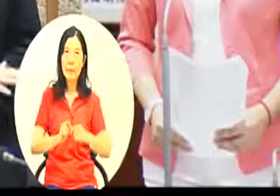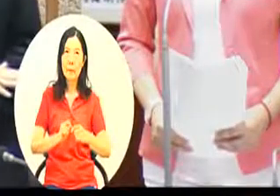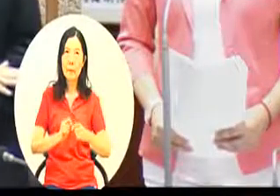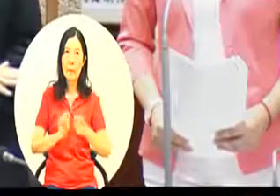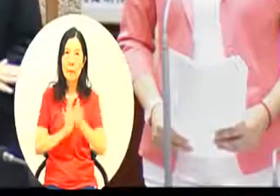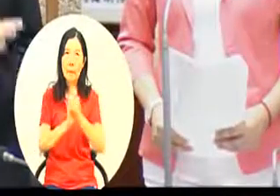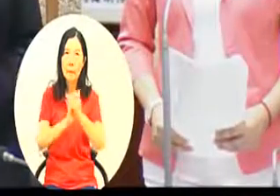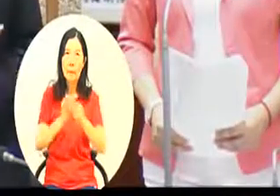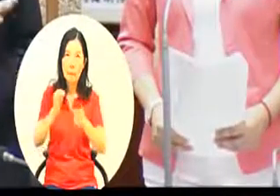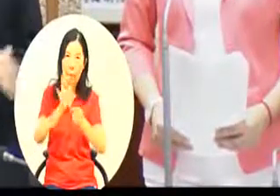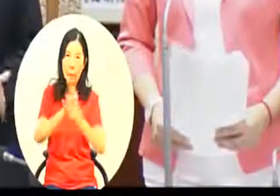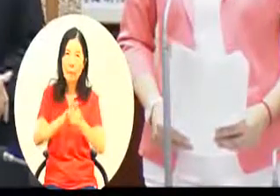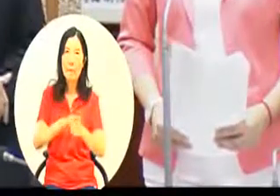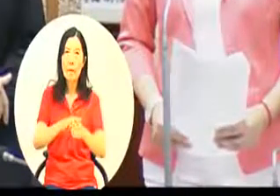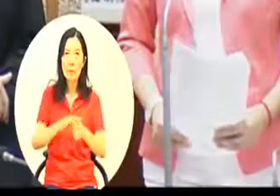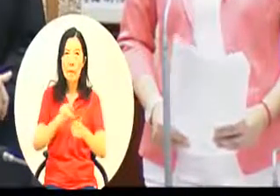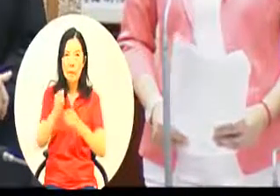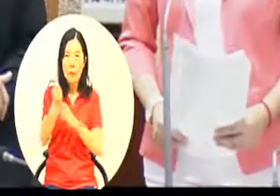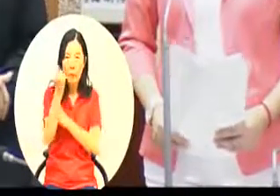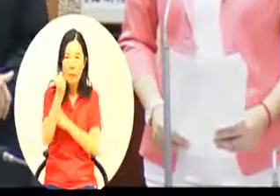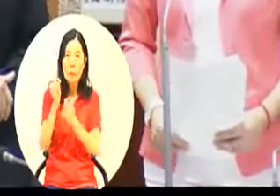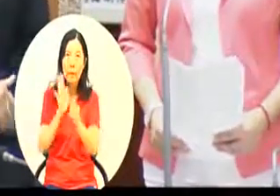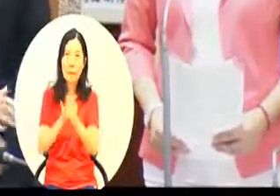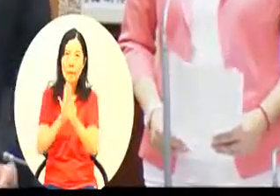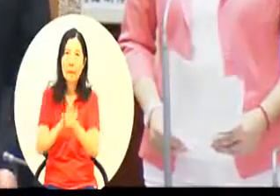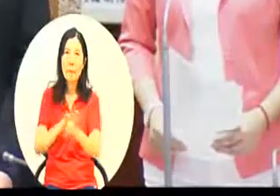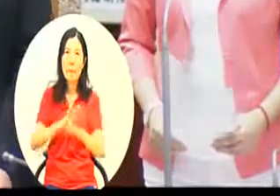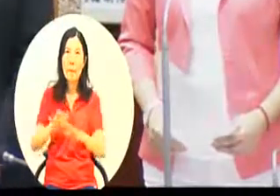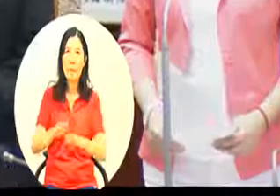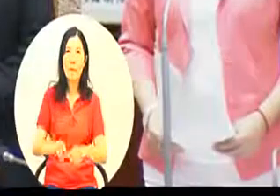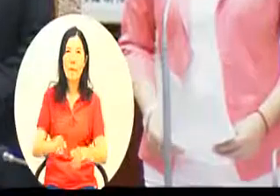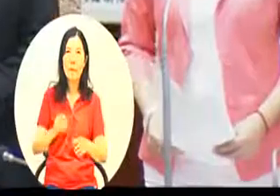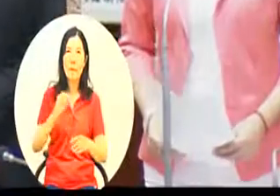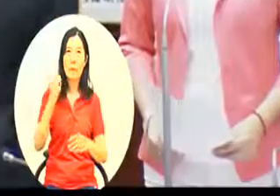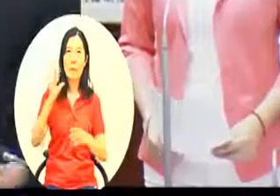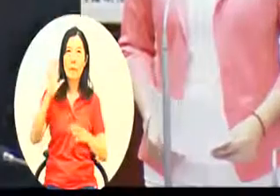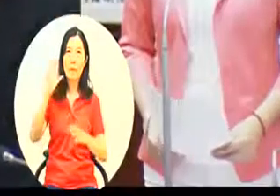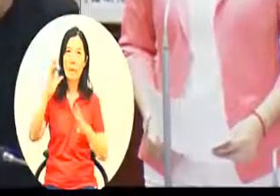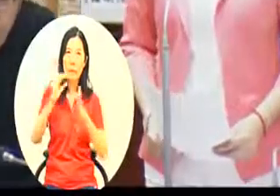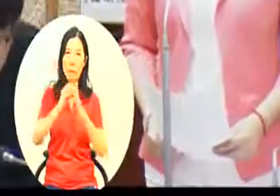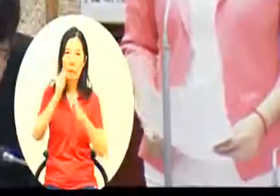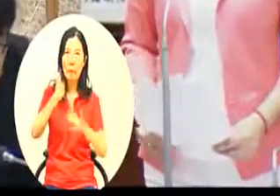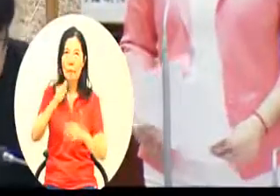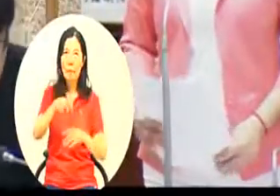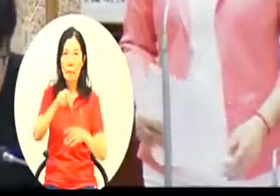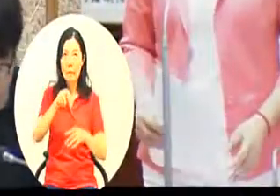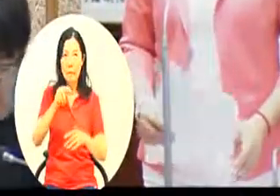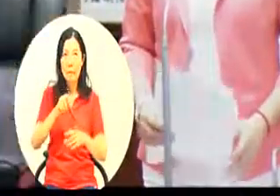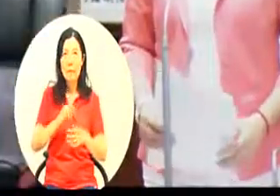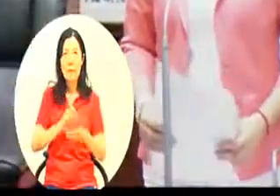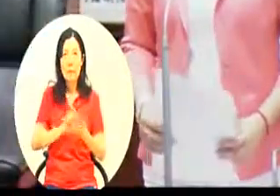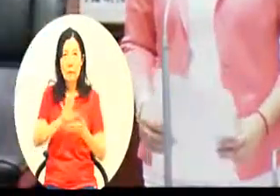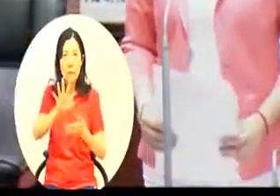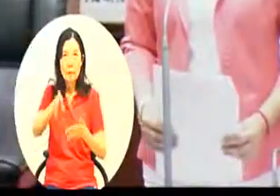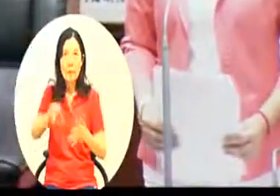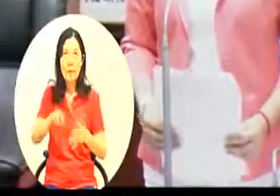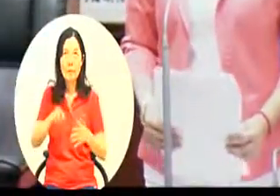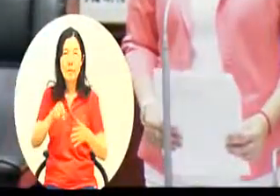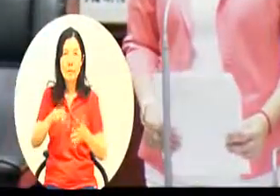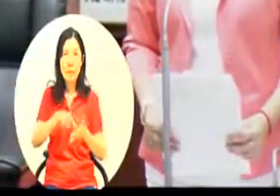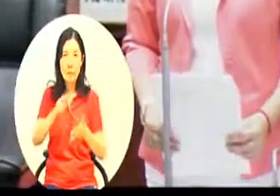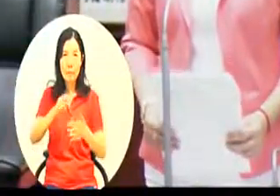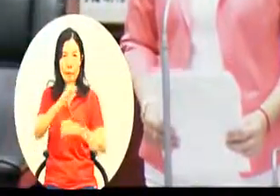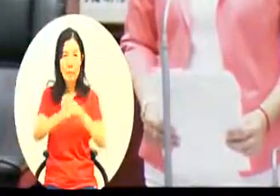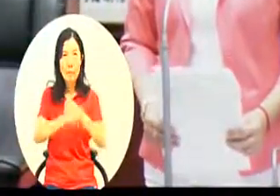补助的部分，我们就会尽力来协助。 好，那新闻局长，请您发表一下您对这次活动的看